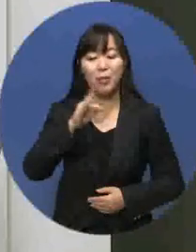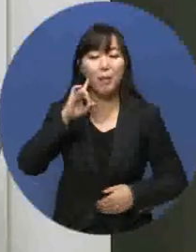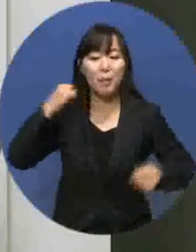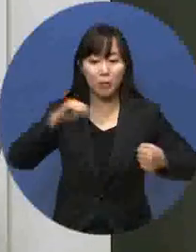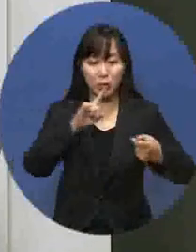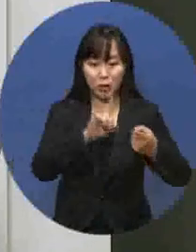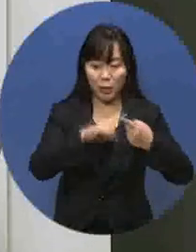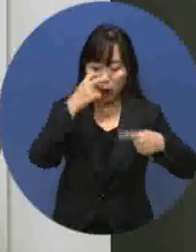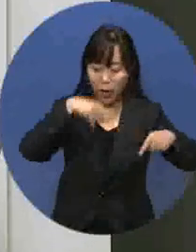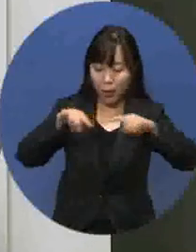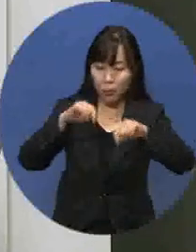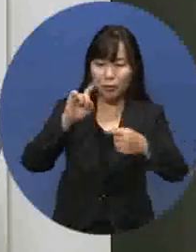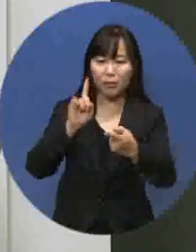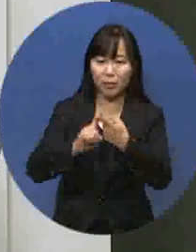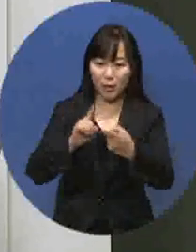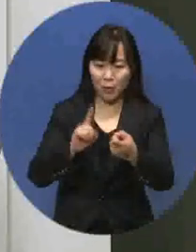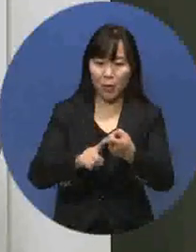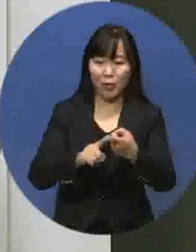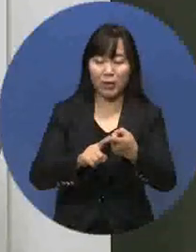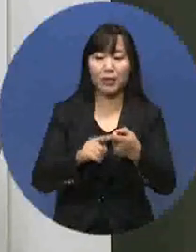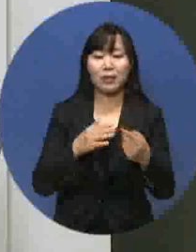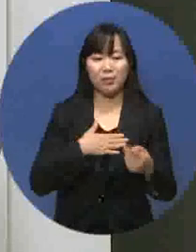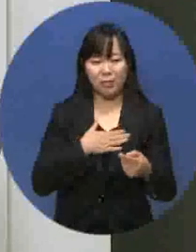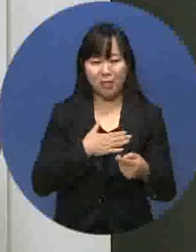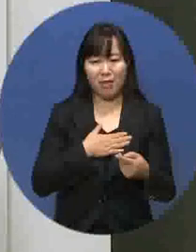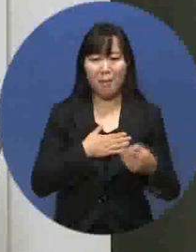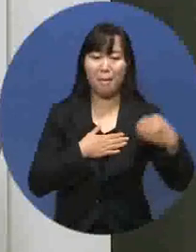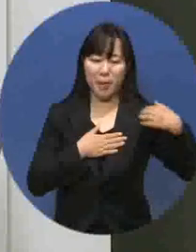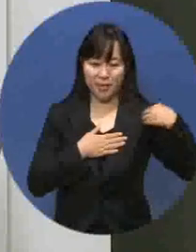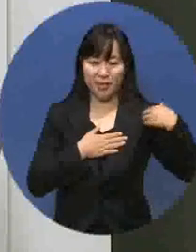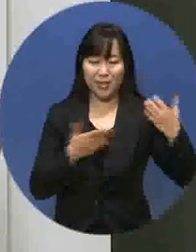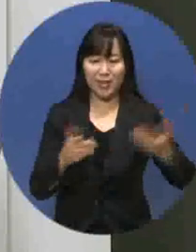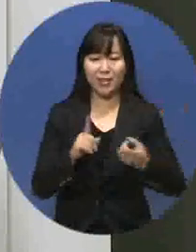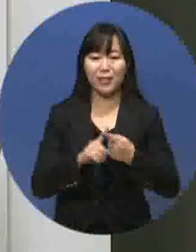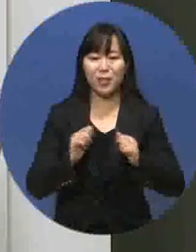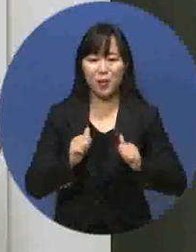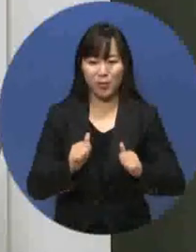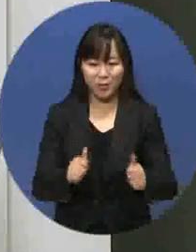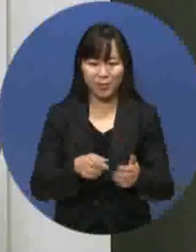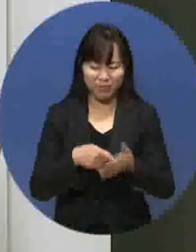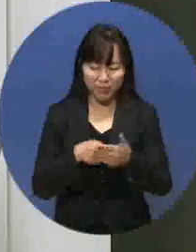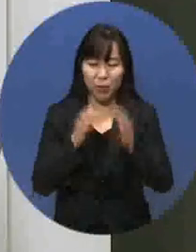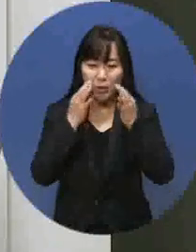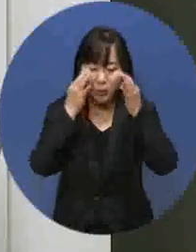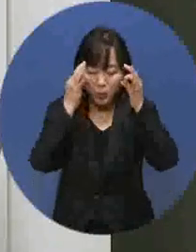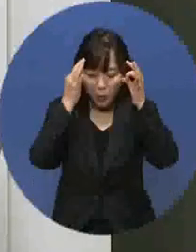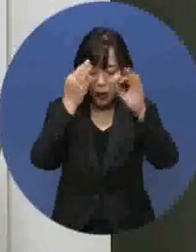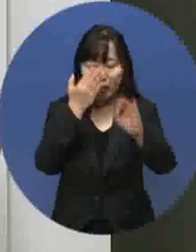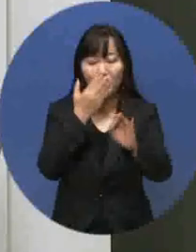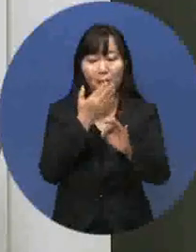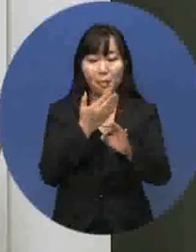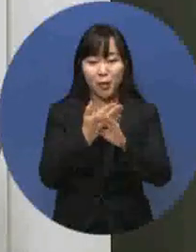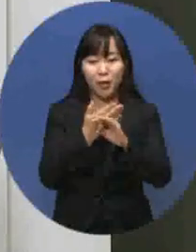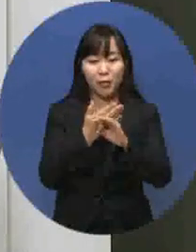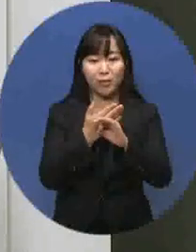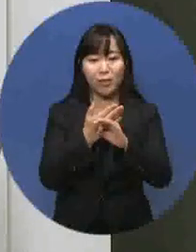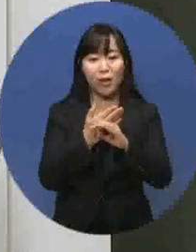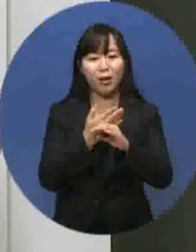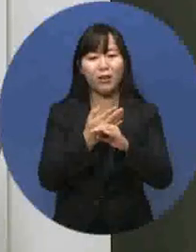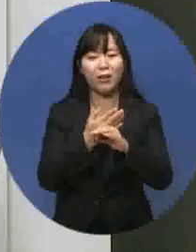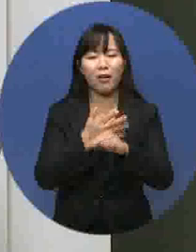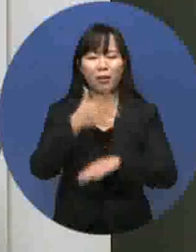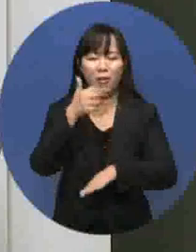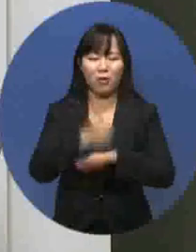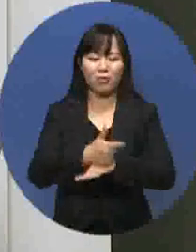배우대로, 감독은 감독대로 자기가 해야 할 일을 열심히 추구하고 노력하다 보면은 어떤 큰